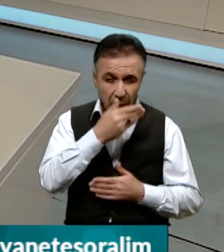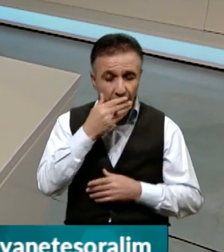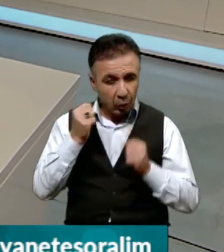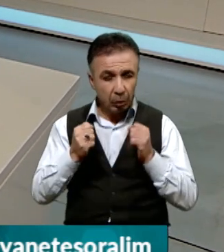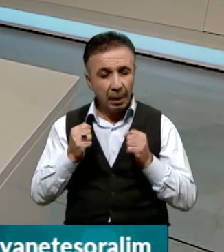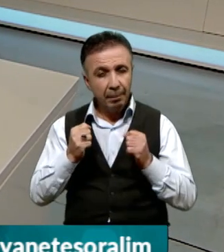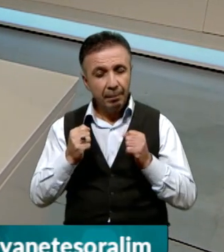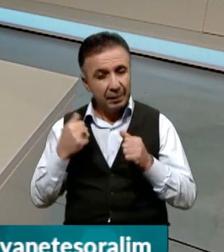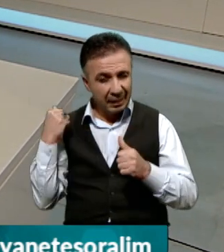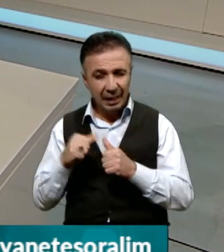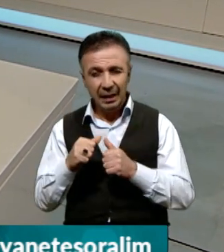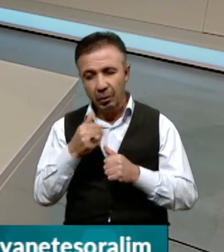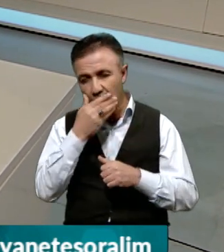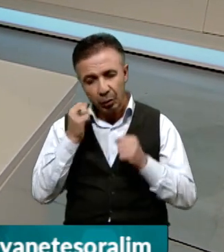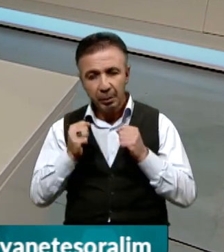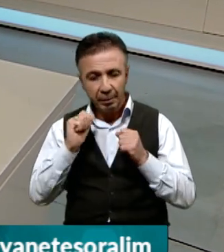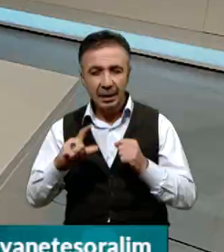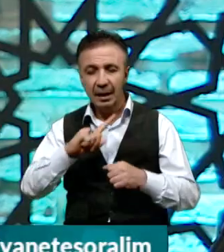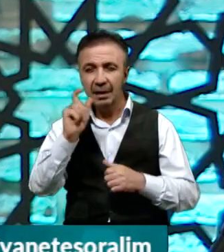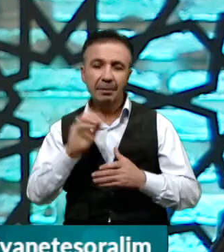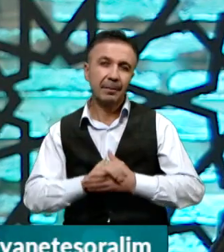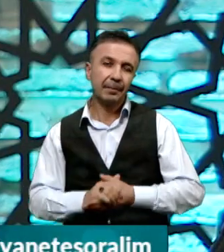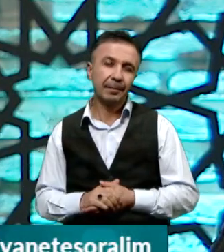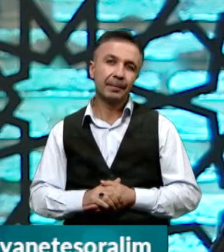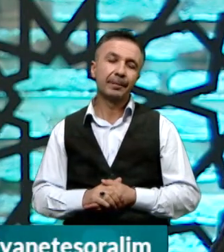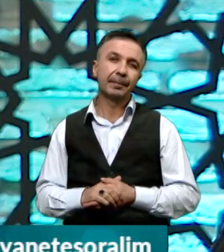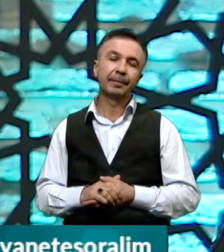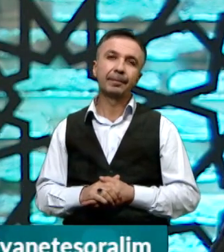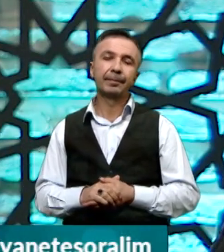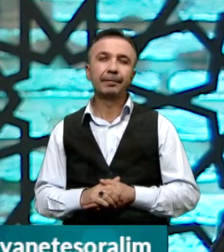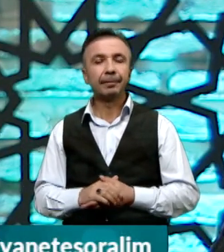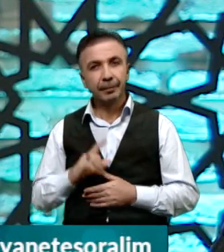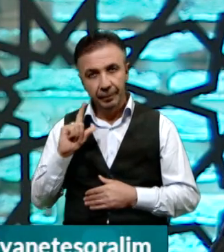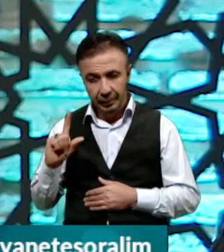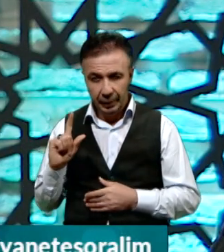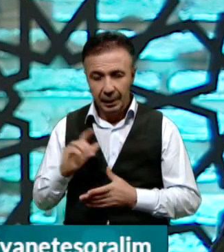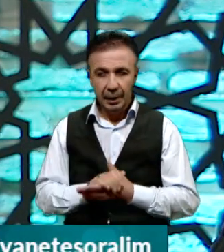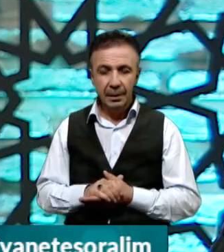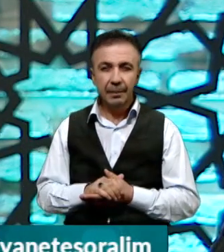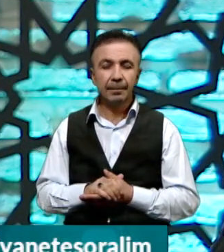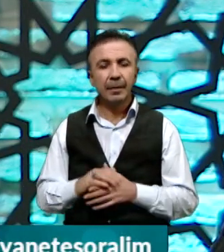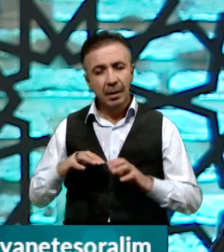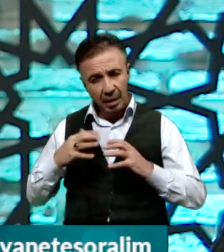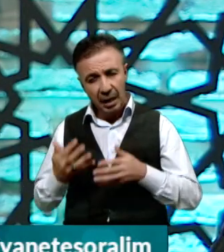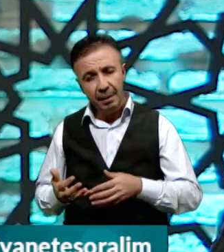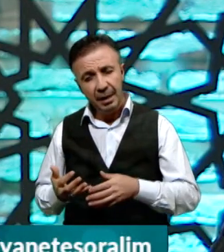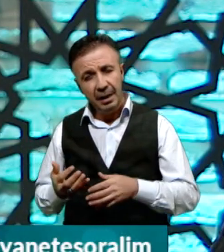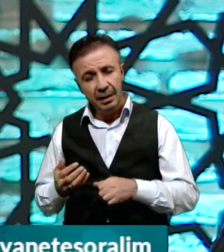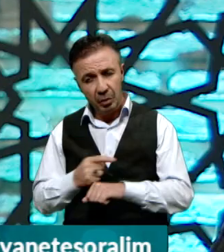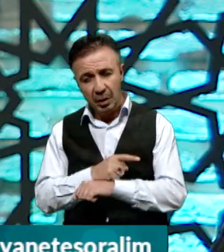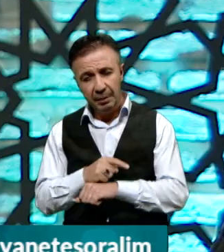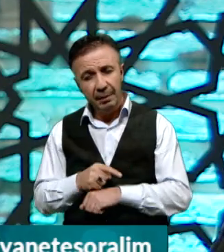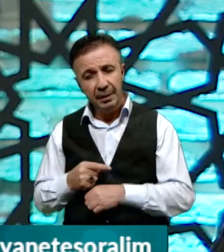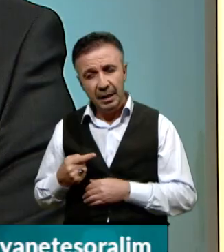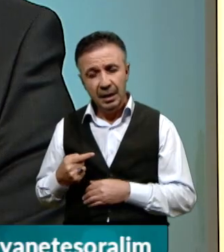Aslında fidye vermesi gerekiyor muydu sorusu da akıllara evet. Gelmedi değil. Tabii gerek yani hamilelik döneminde gerekse çocuk emzirme